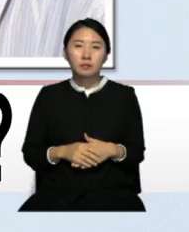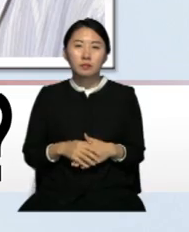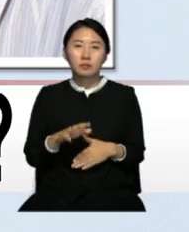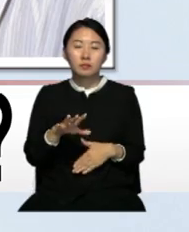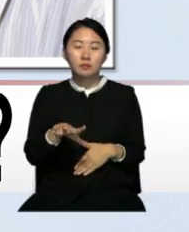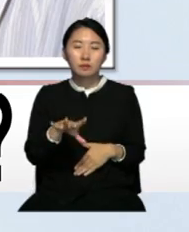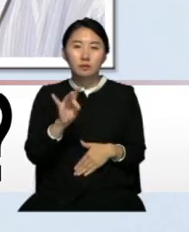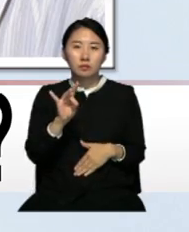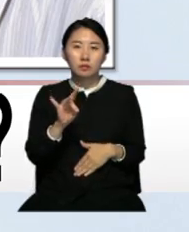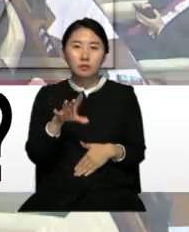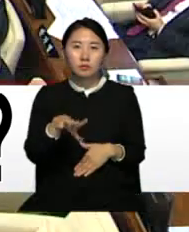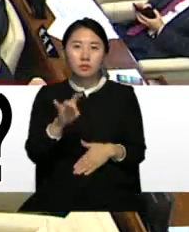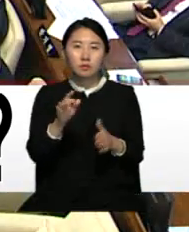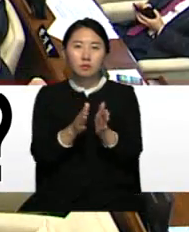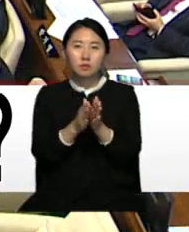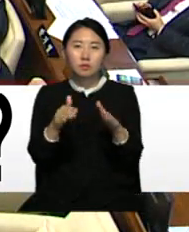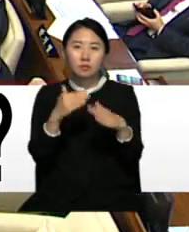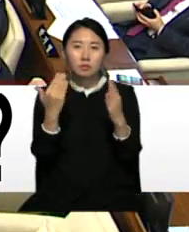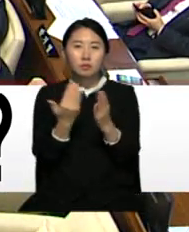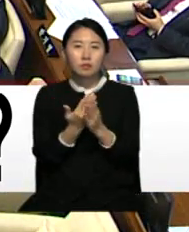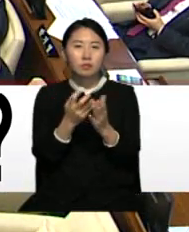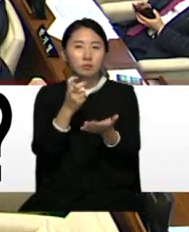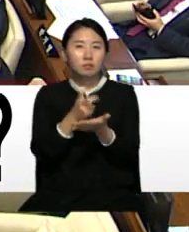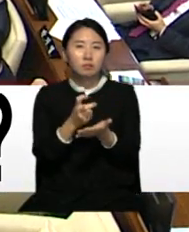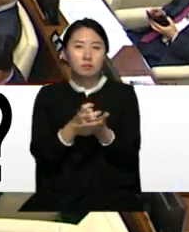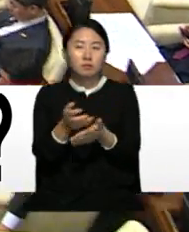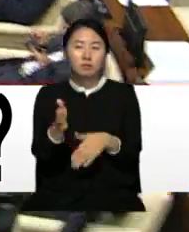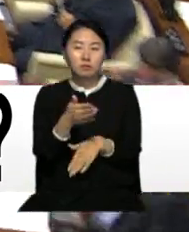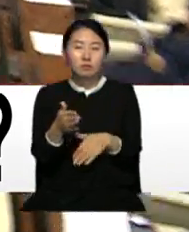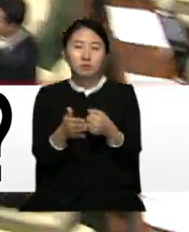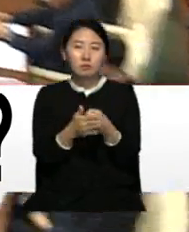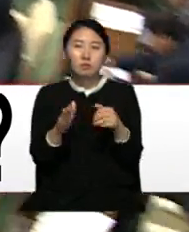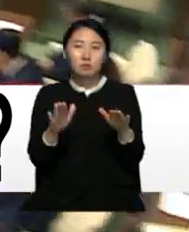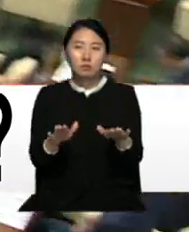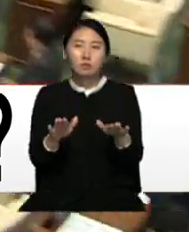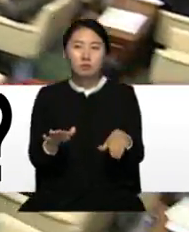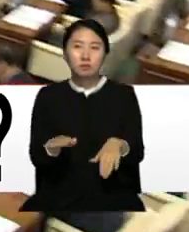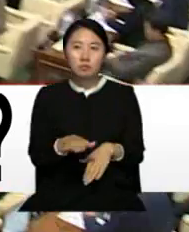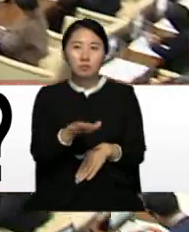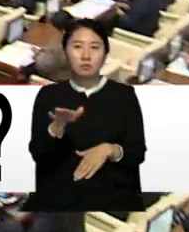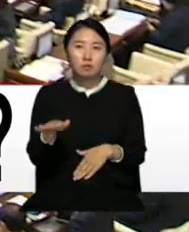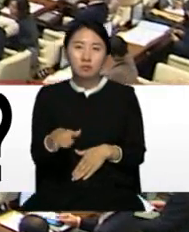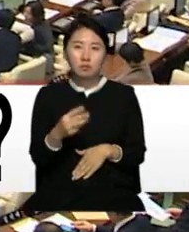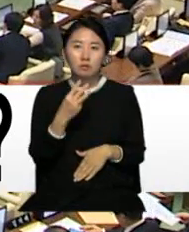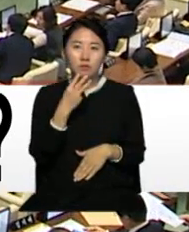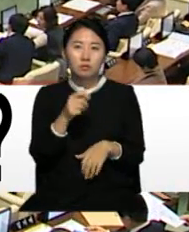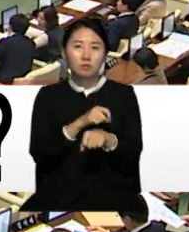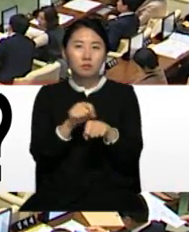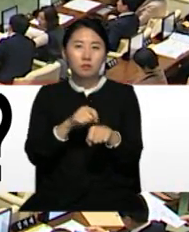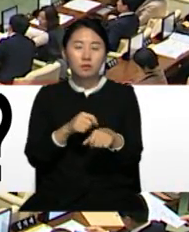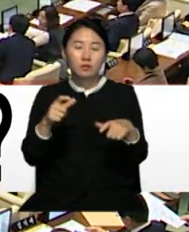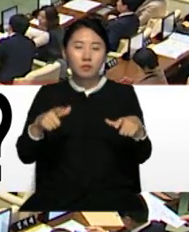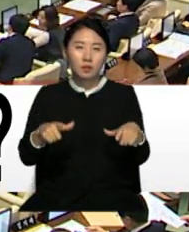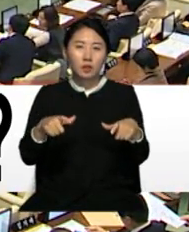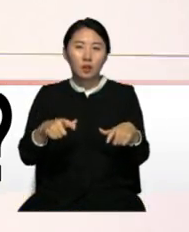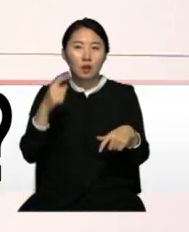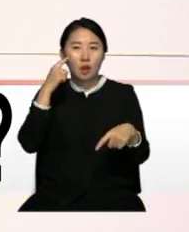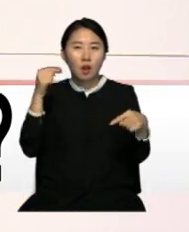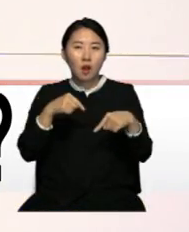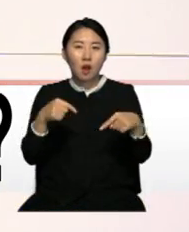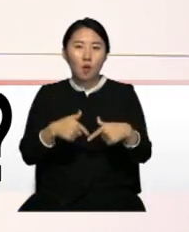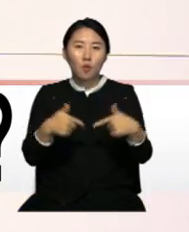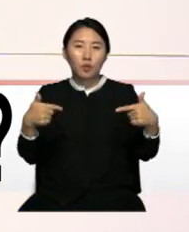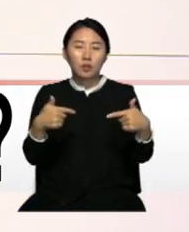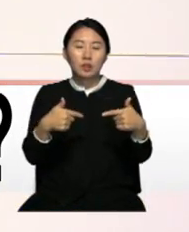일단은 뭐 처음부터 완벽한 뭐 제도는 없으니까요. 이번에 우리 서울특별시 민간협치 활성화를